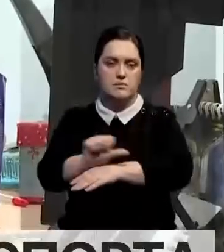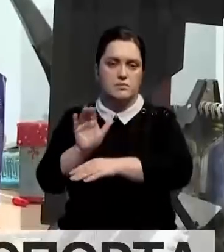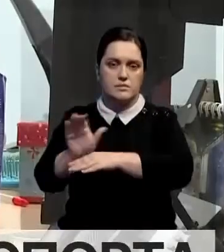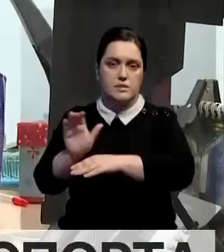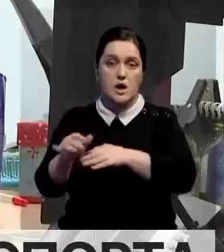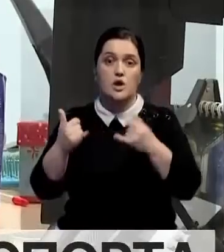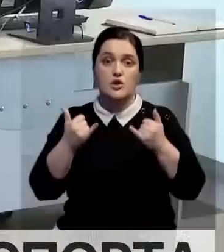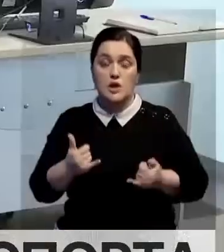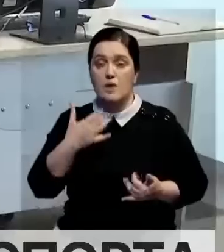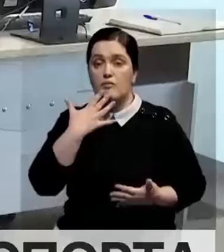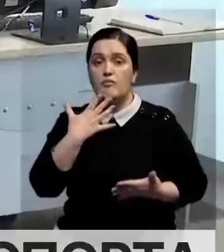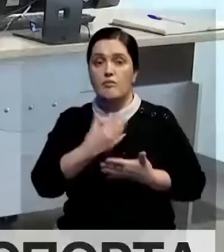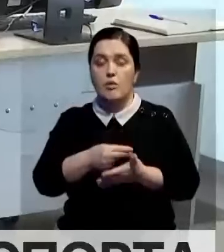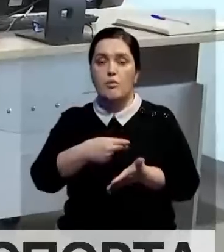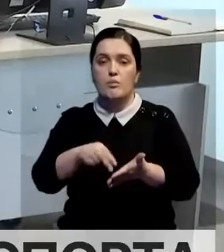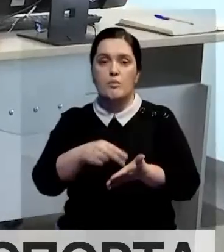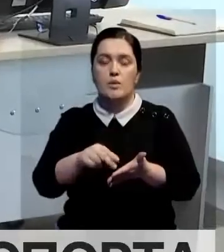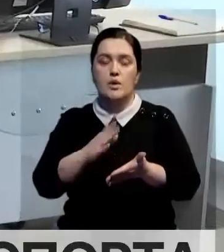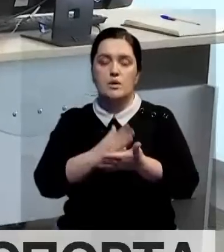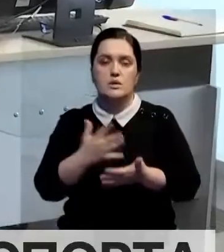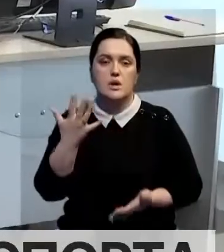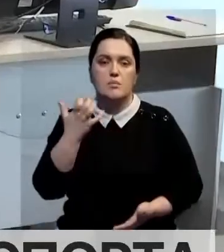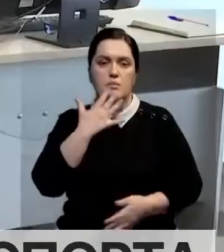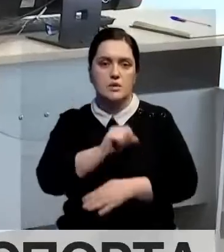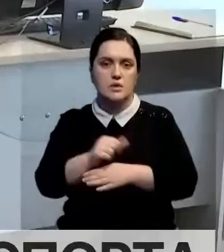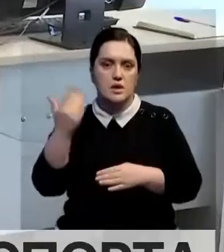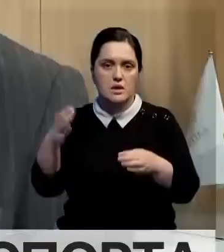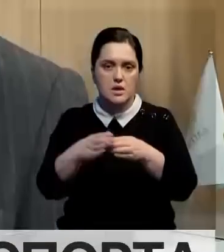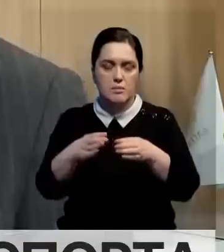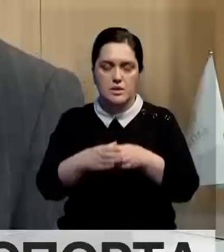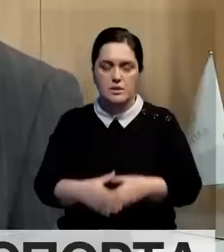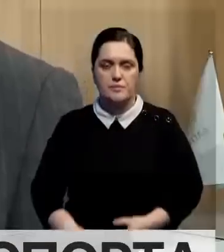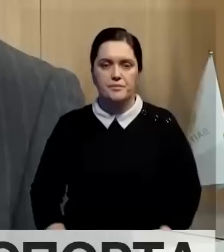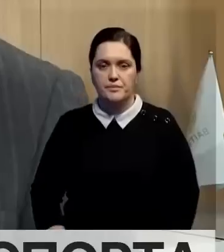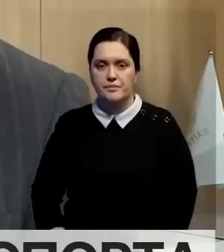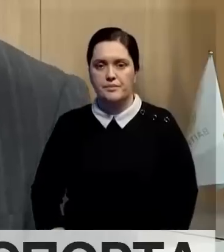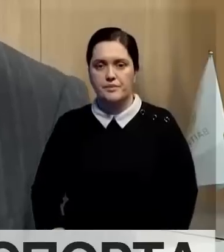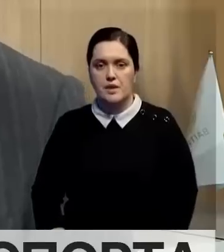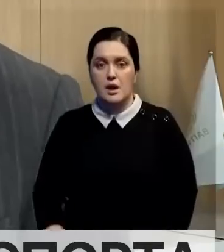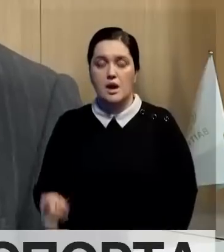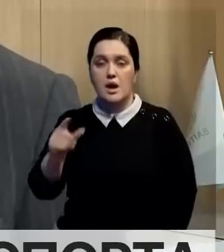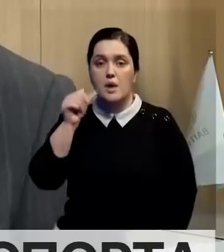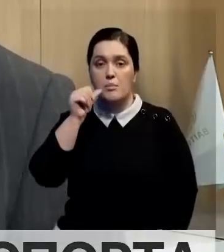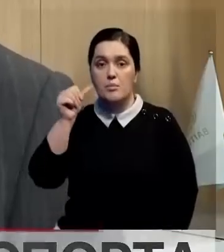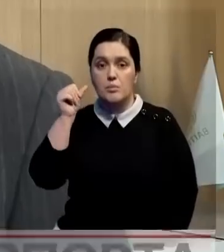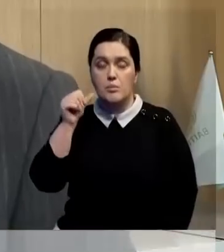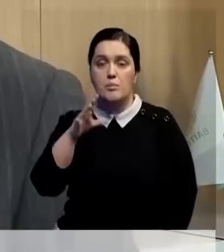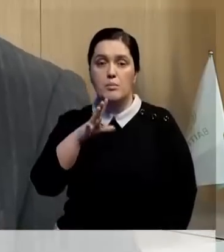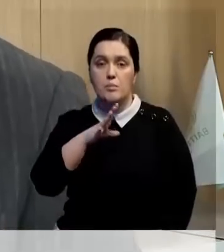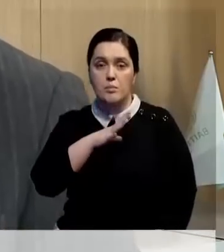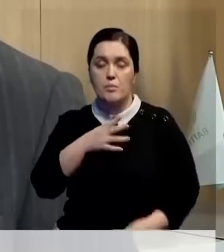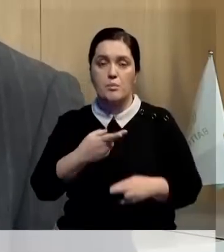Сейчас отечественную продукцию покупают более 500 иностранных компаний. Из значимых событий прошлого года необходимо отметить